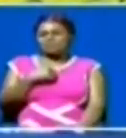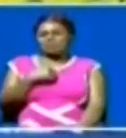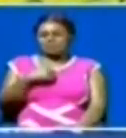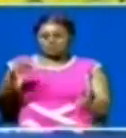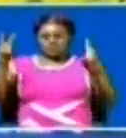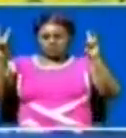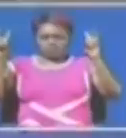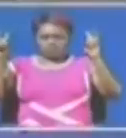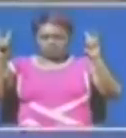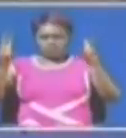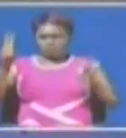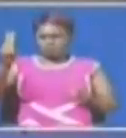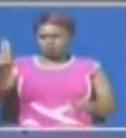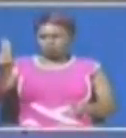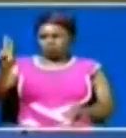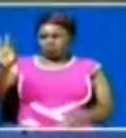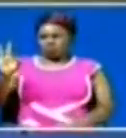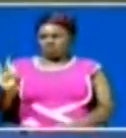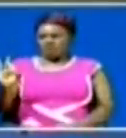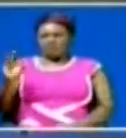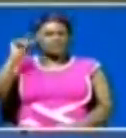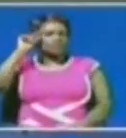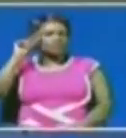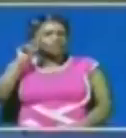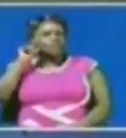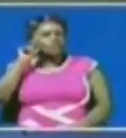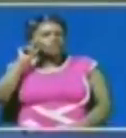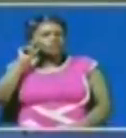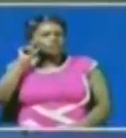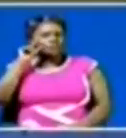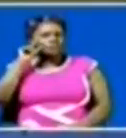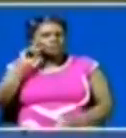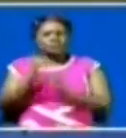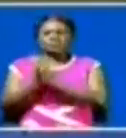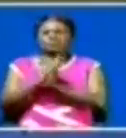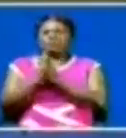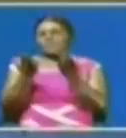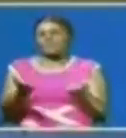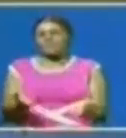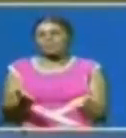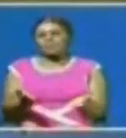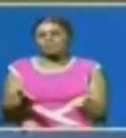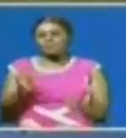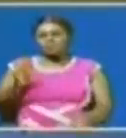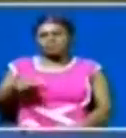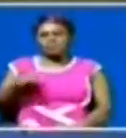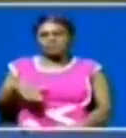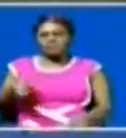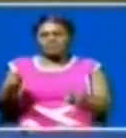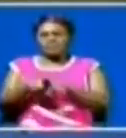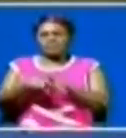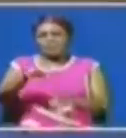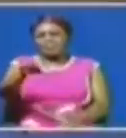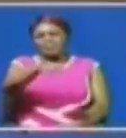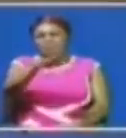swala la two-third gender rule. Na kimekuwa kama ni kitendawili kwa sababu saa hii kuna wanawake hata vile vile bungeni